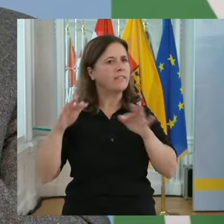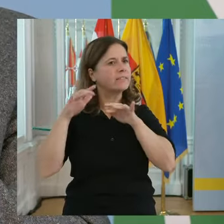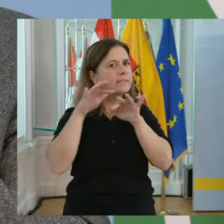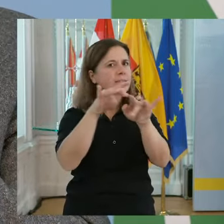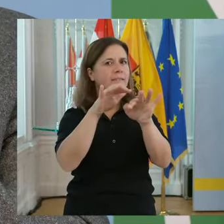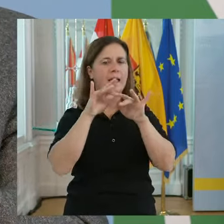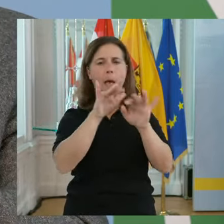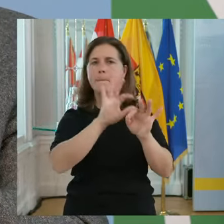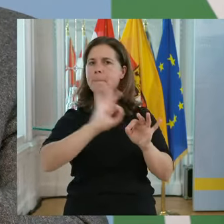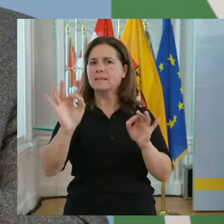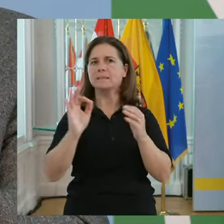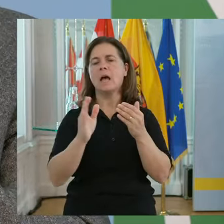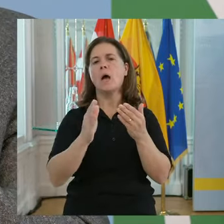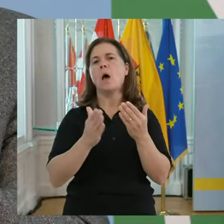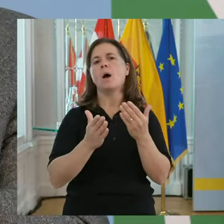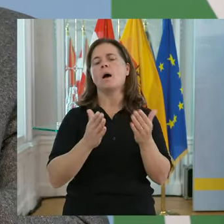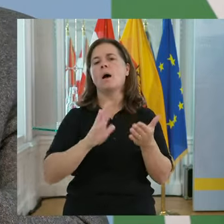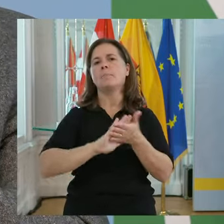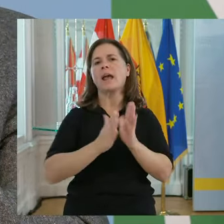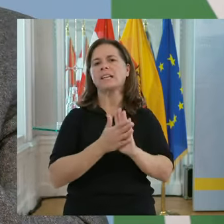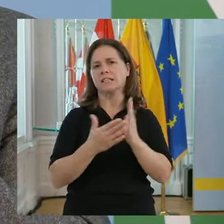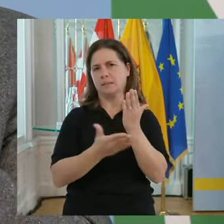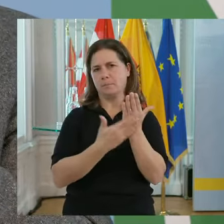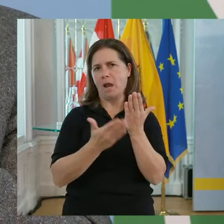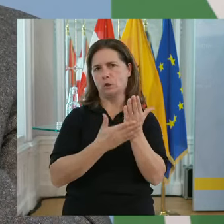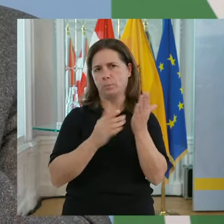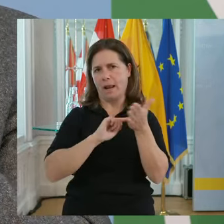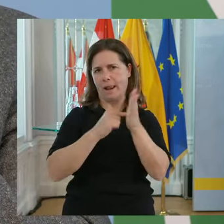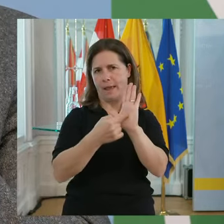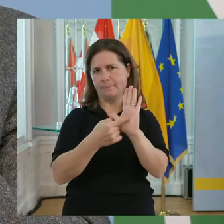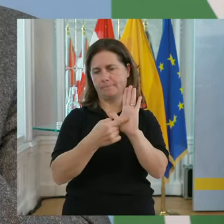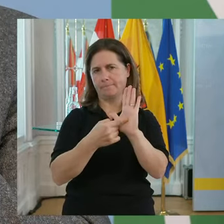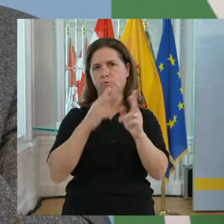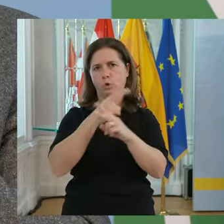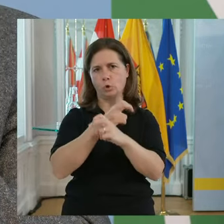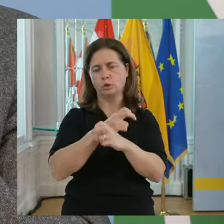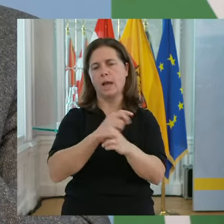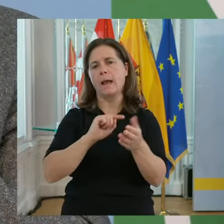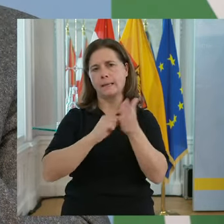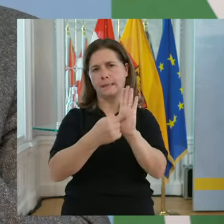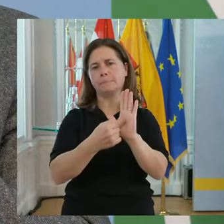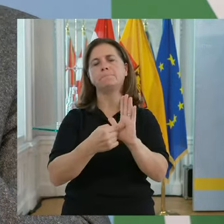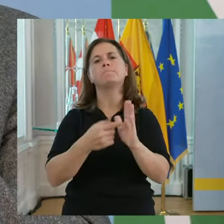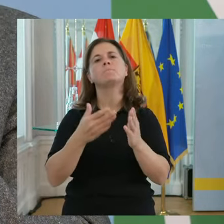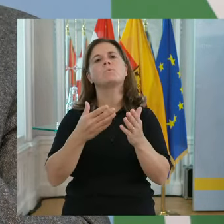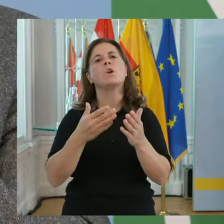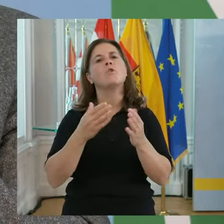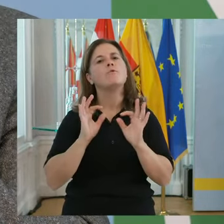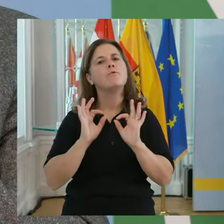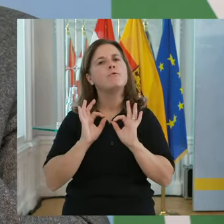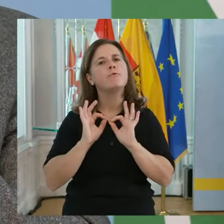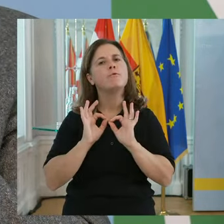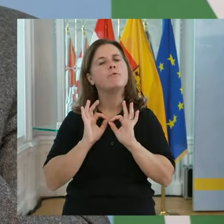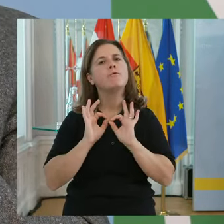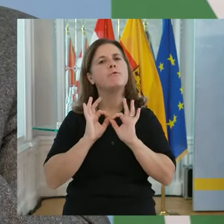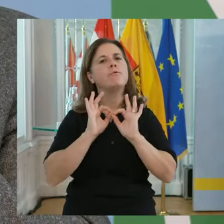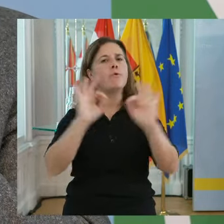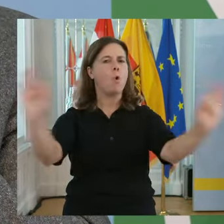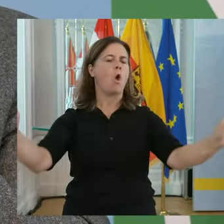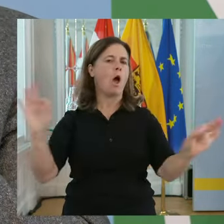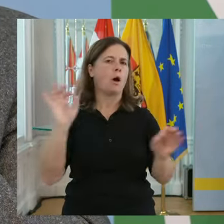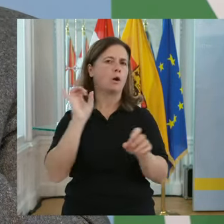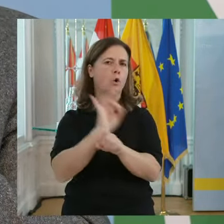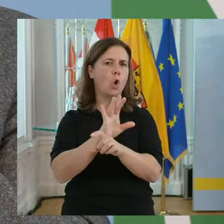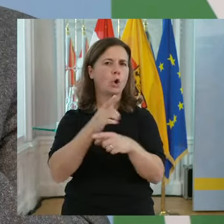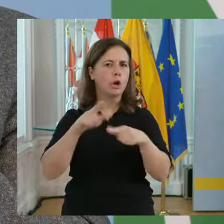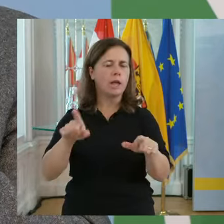Best Practices, die wir von Österreich und von international hereinholen, um Sie glücklich zu machen und